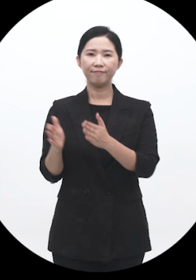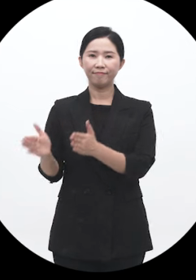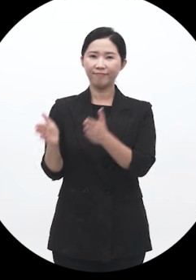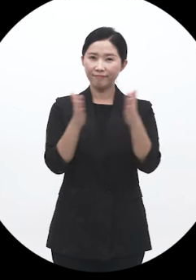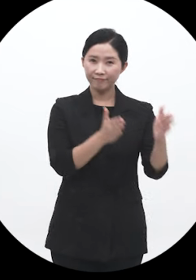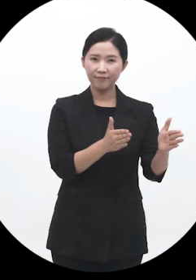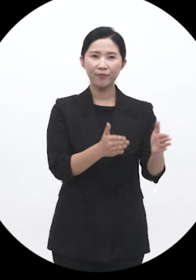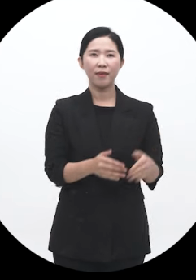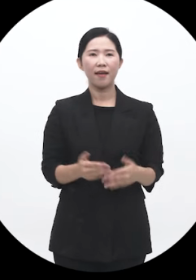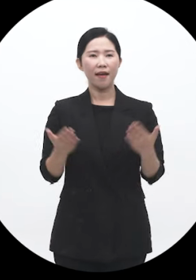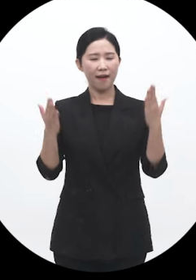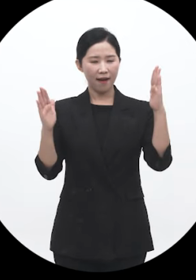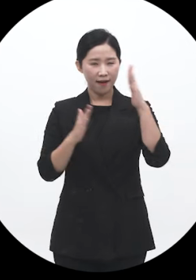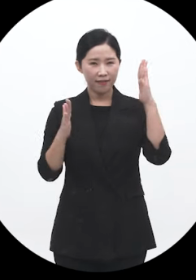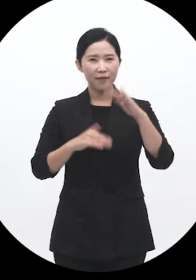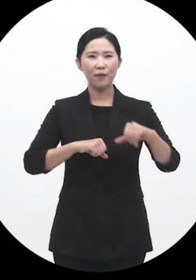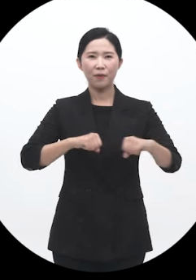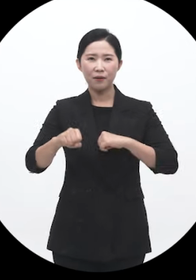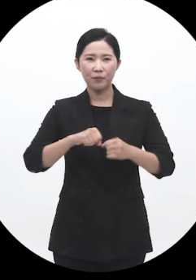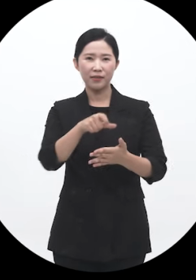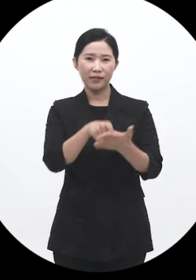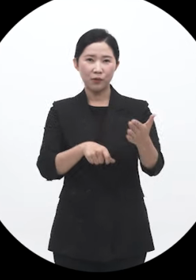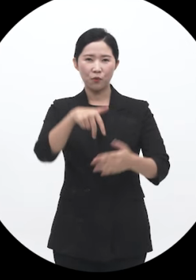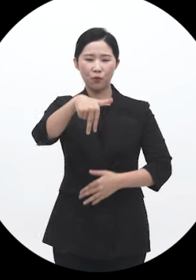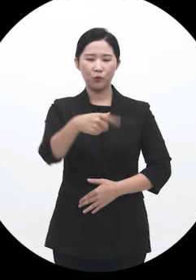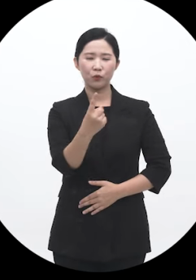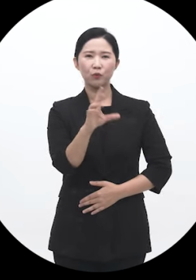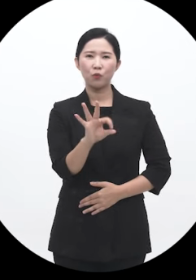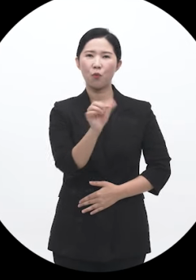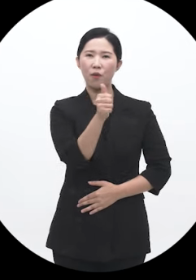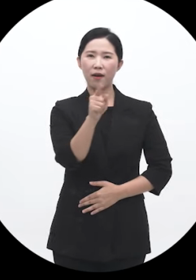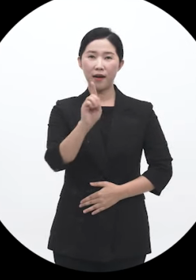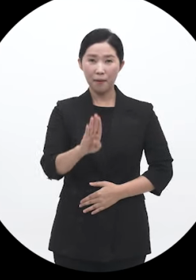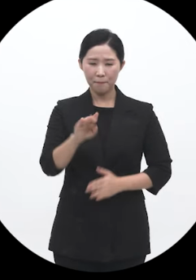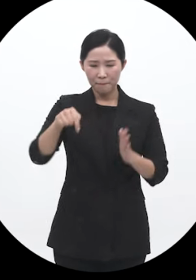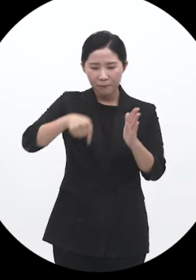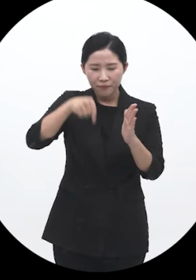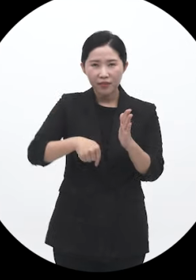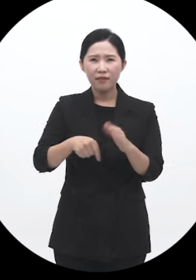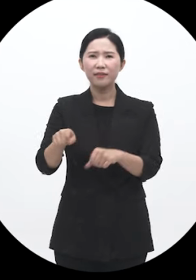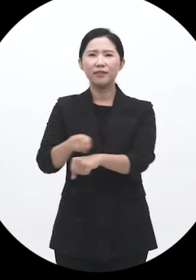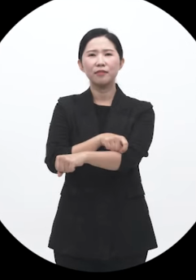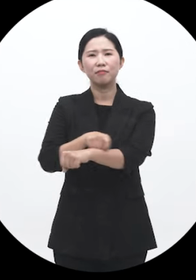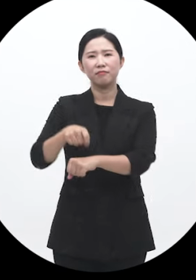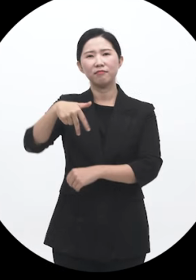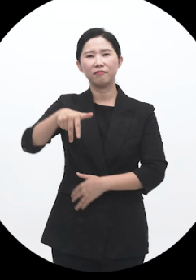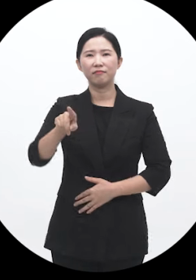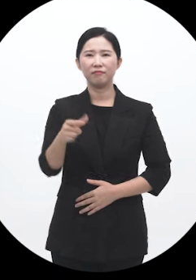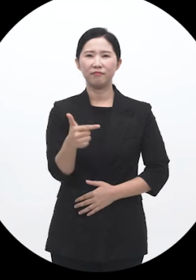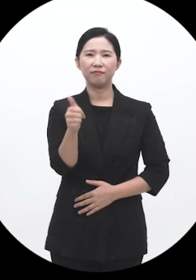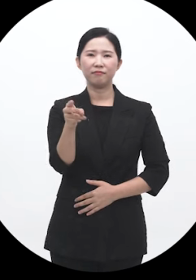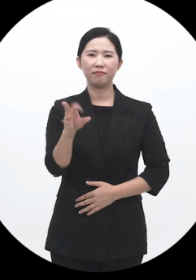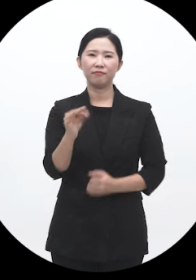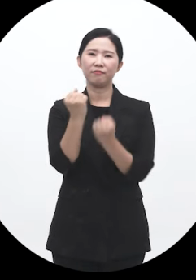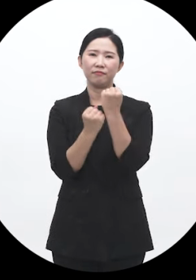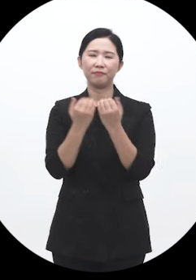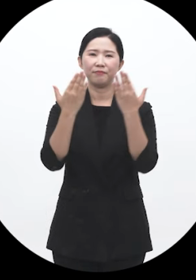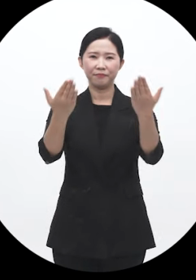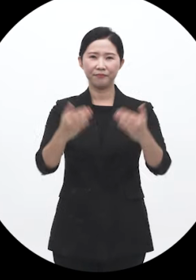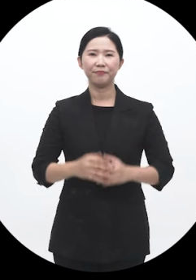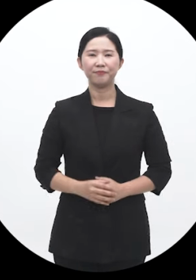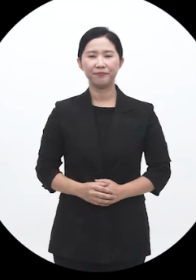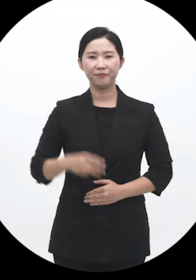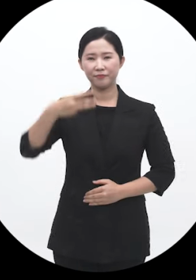다음은 학생부 종합전형으로 선발하는 특별전형에 대해 말씀드리겠습니다. 특성화고 등을 졸업한